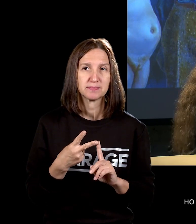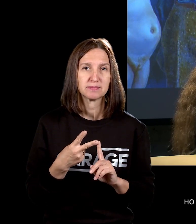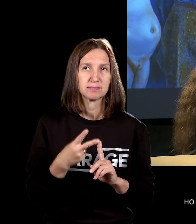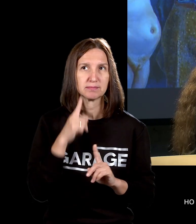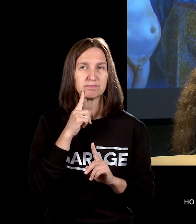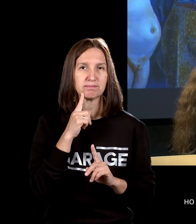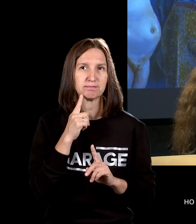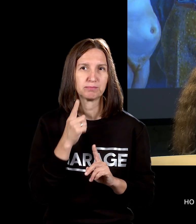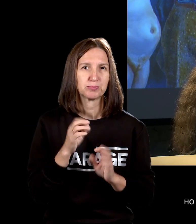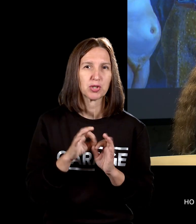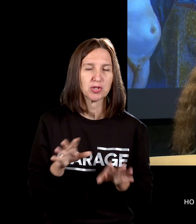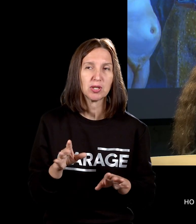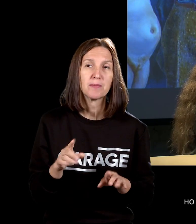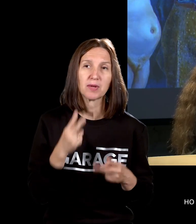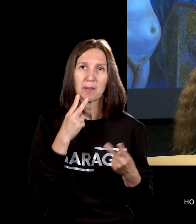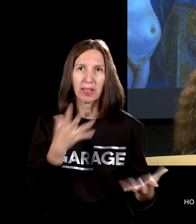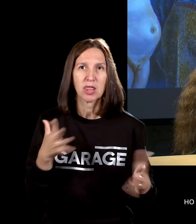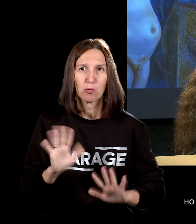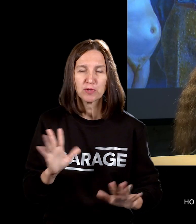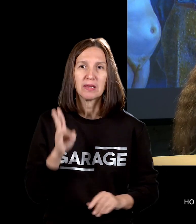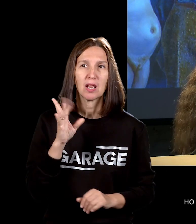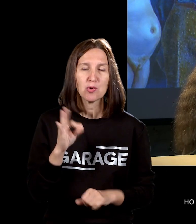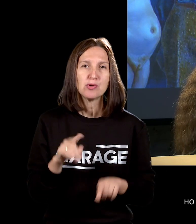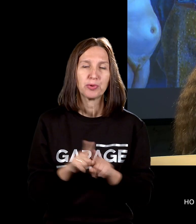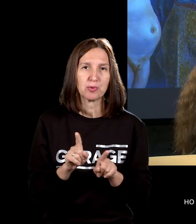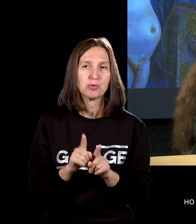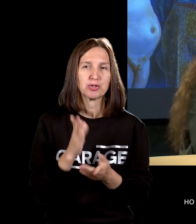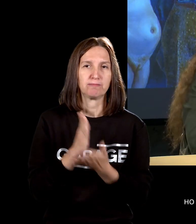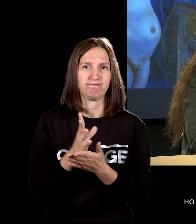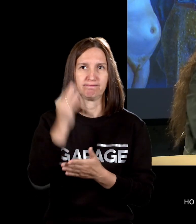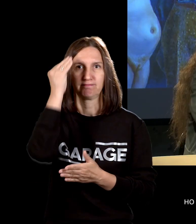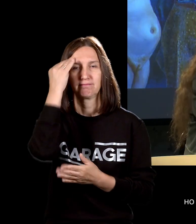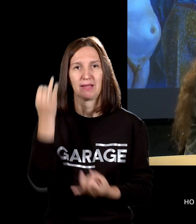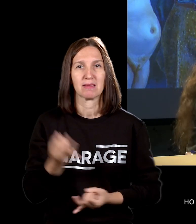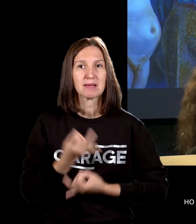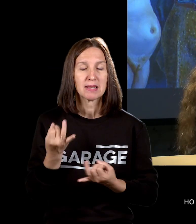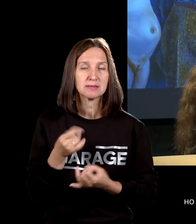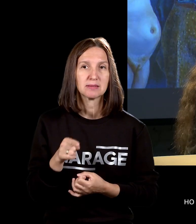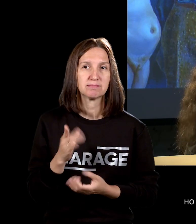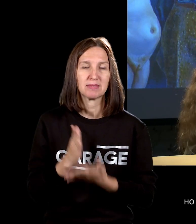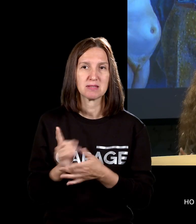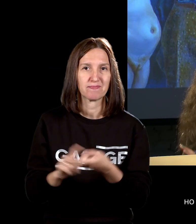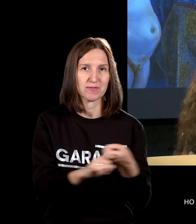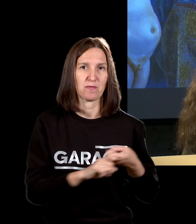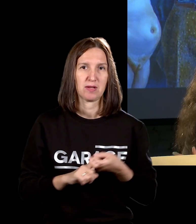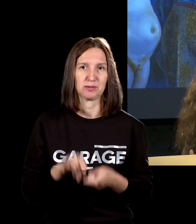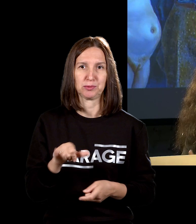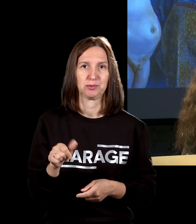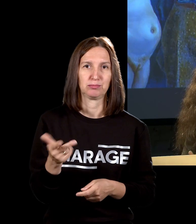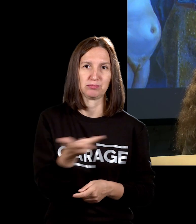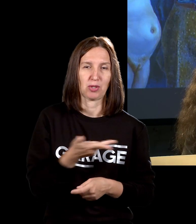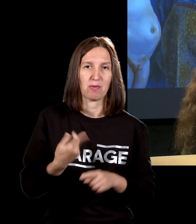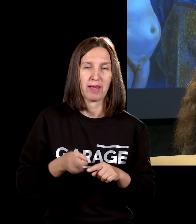столь очевидна, да, но которая тоже, мне кажется, очень интересна, и мне кажется, что это то, что связывает этих художников совершенно